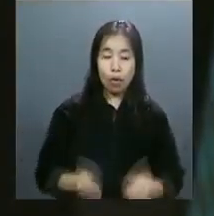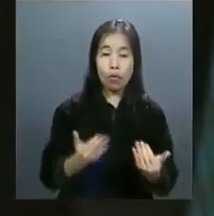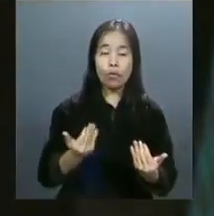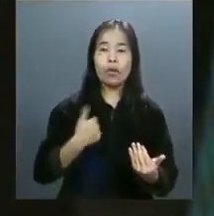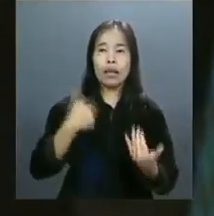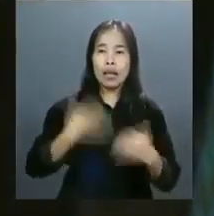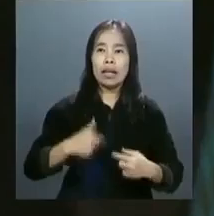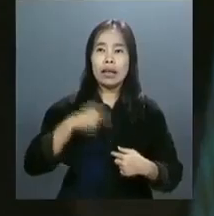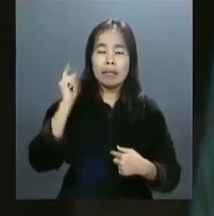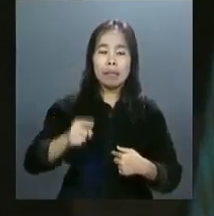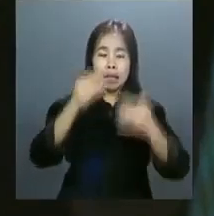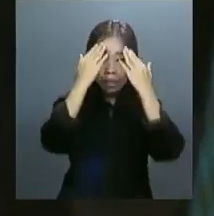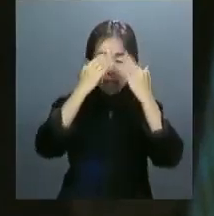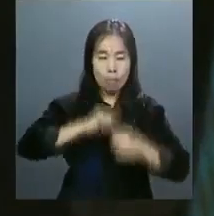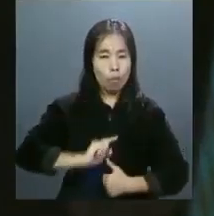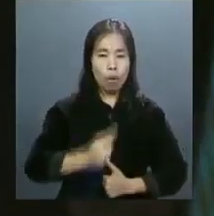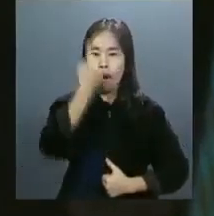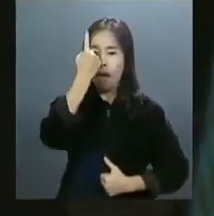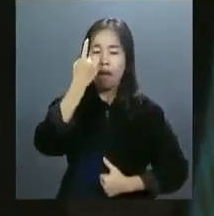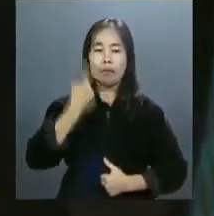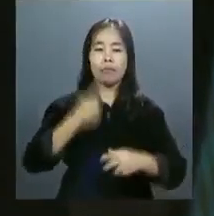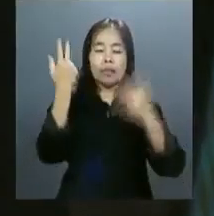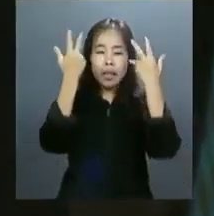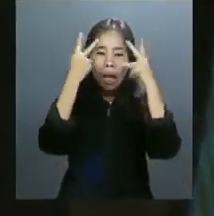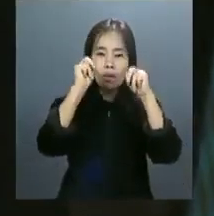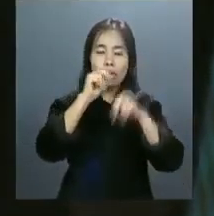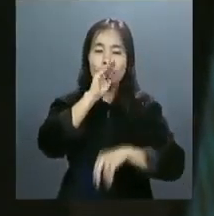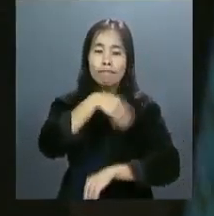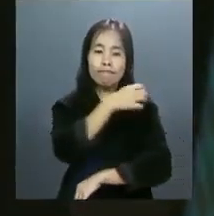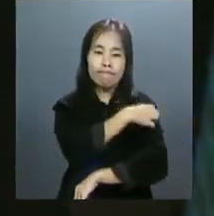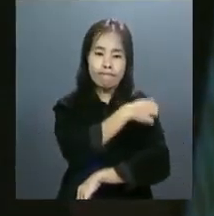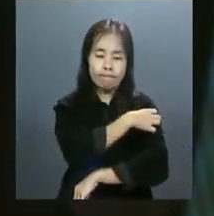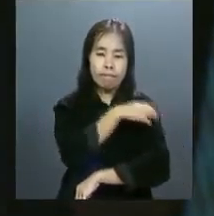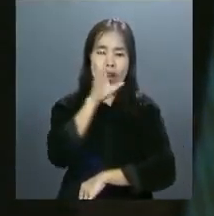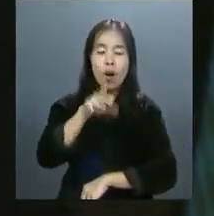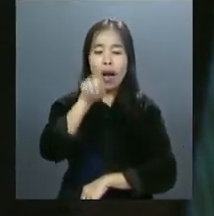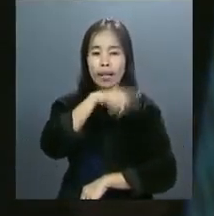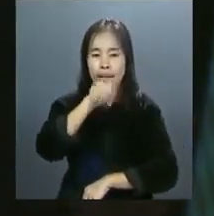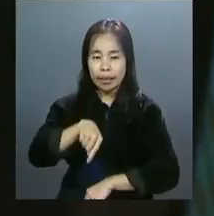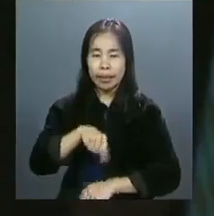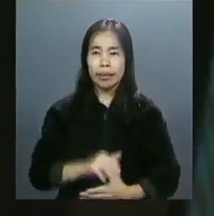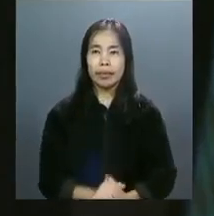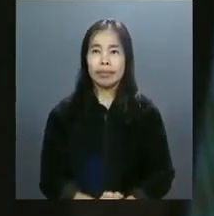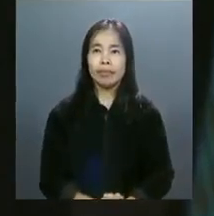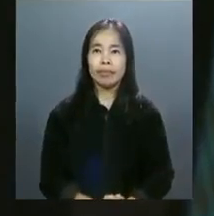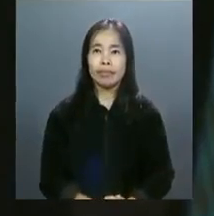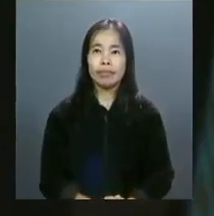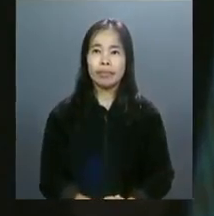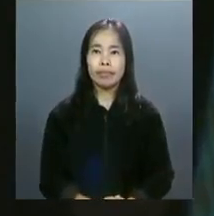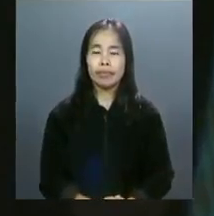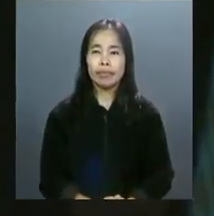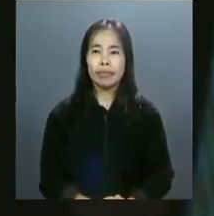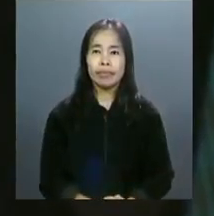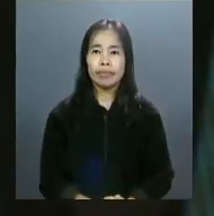ำแหน่งนายกเทศมนตรีกรุงลอนดอน London is the greatest city in the world I'm